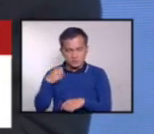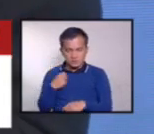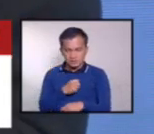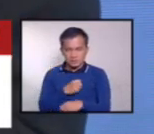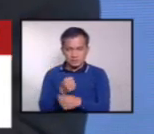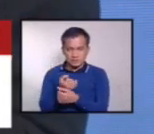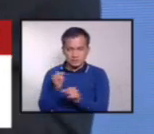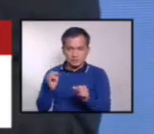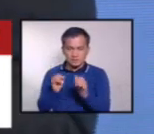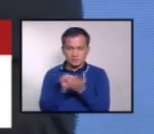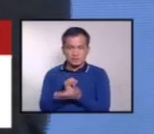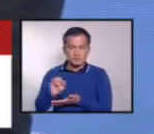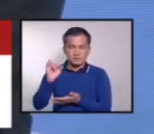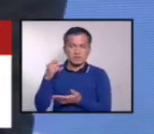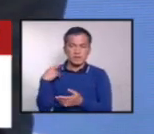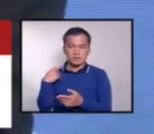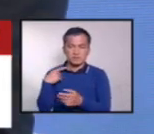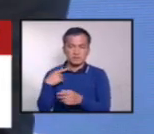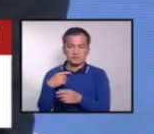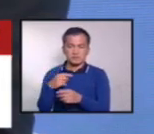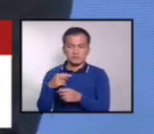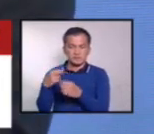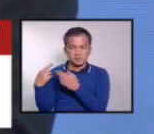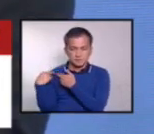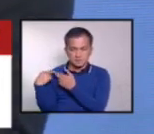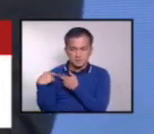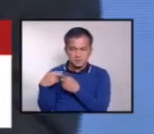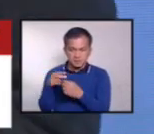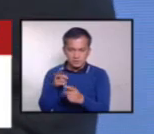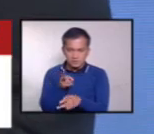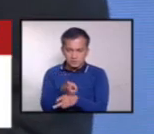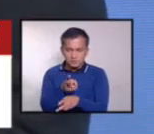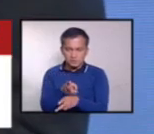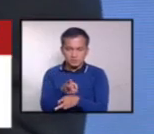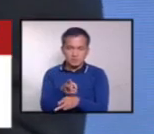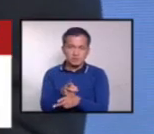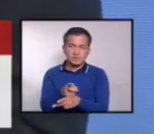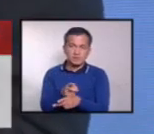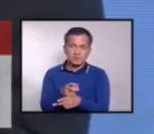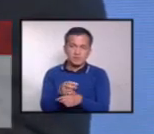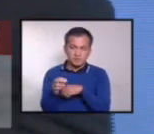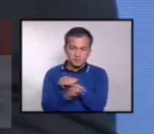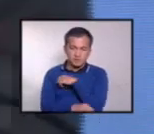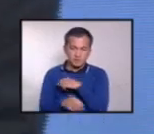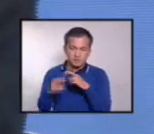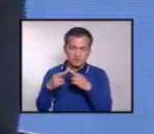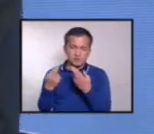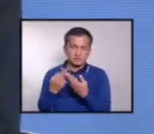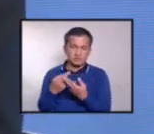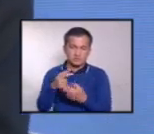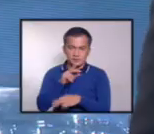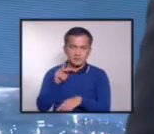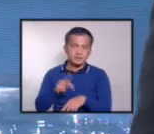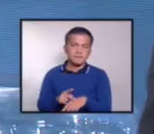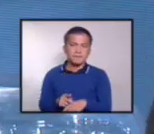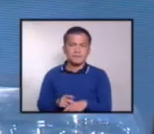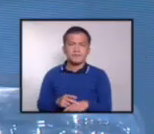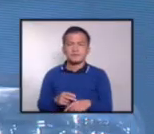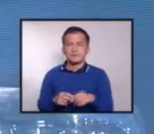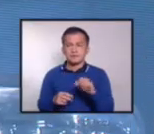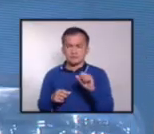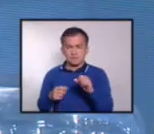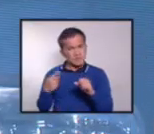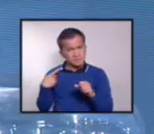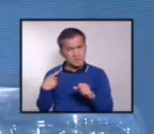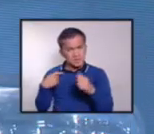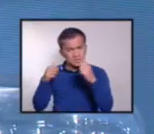independent institution has the function to oversee yung foreign relations ng ating bayan. Pero may mga treaty ba